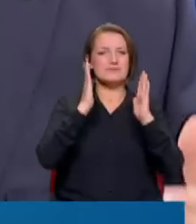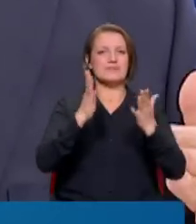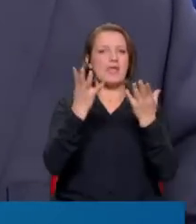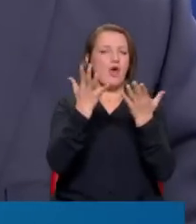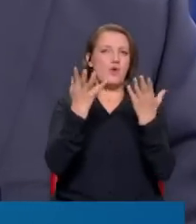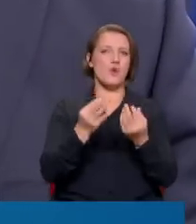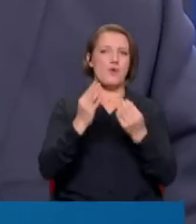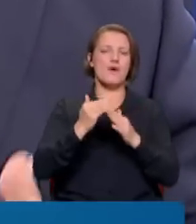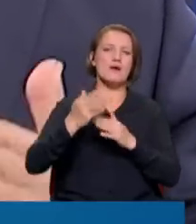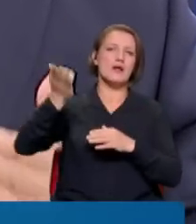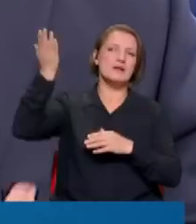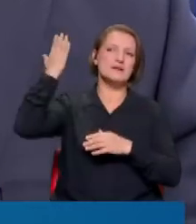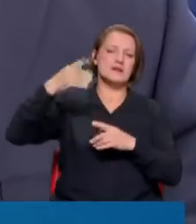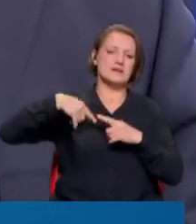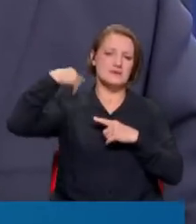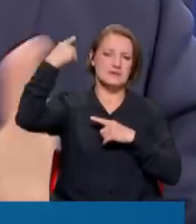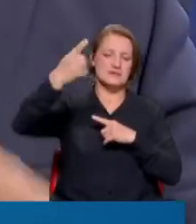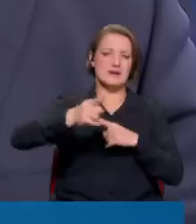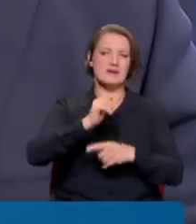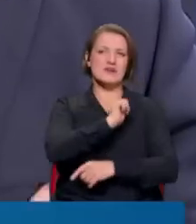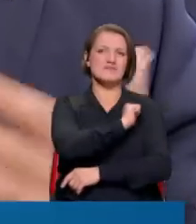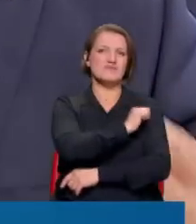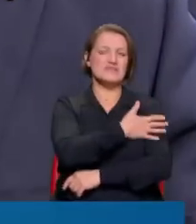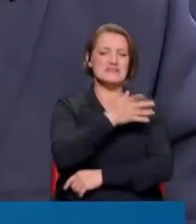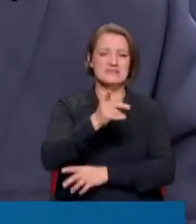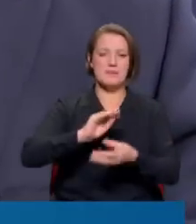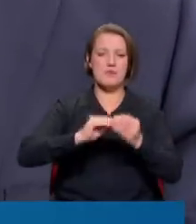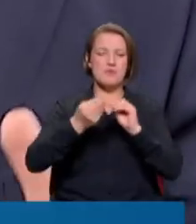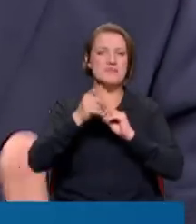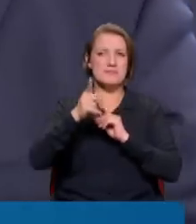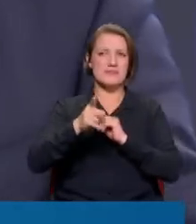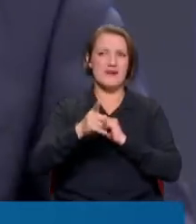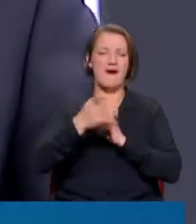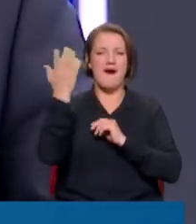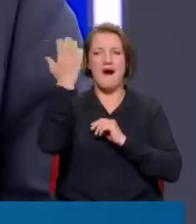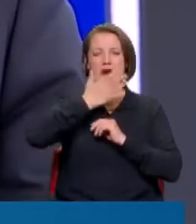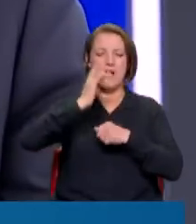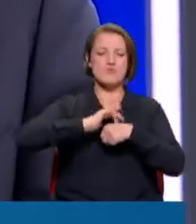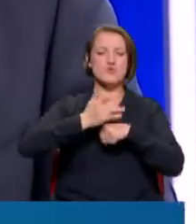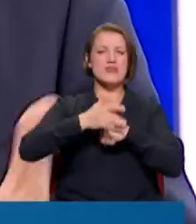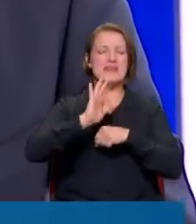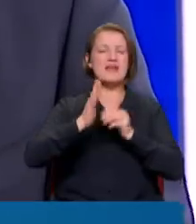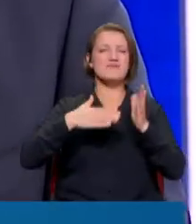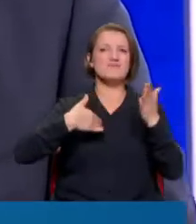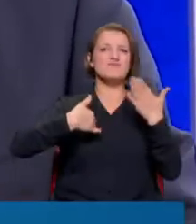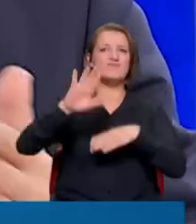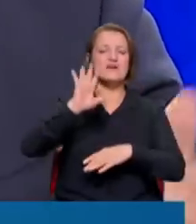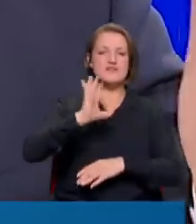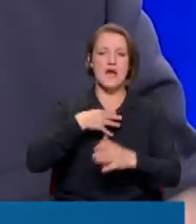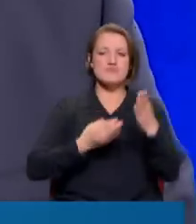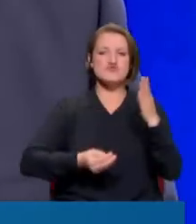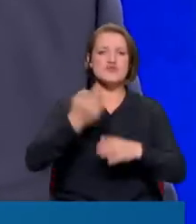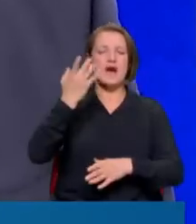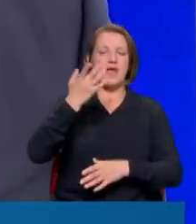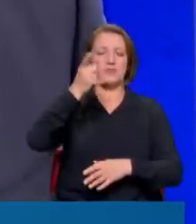olsun öteden beri Filistin sorunu üstlenen ve Filistin davasına Arap ülkelerinden daha fazla sahip çıkan bir ülke siyasi